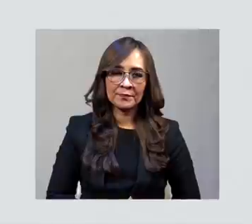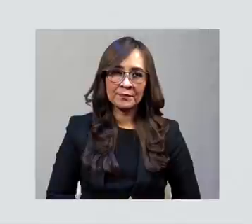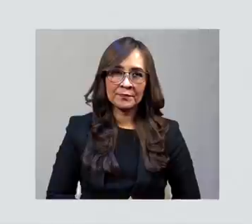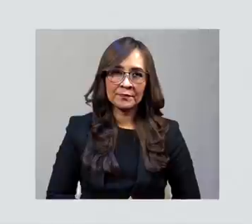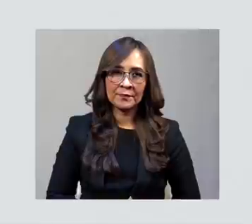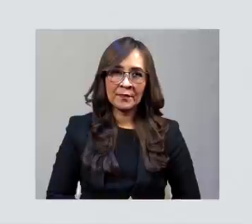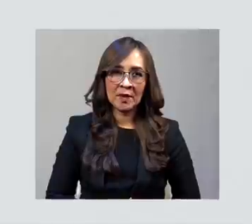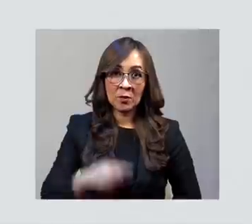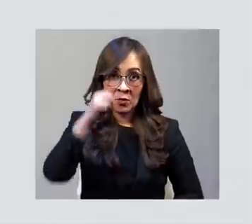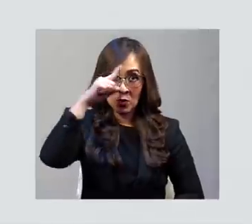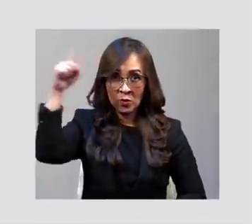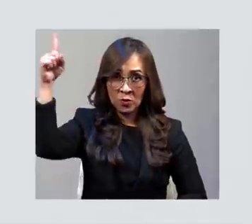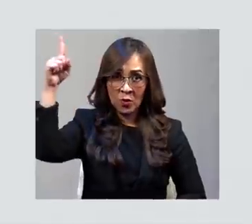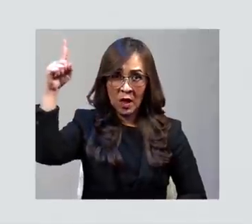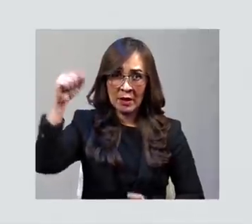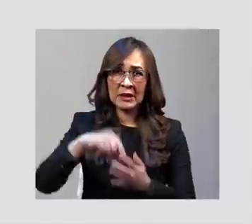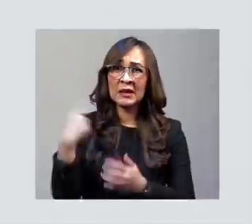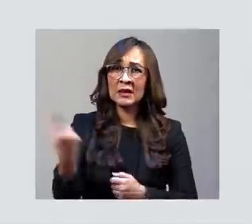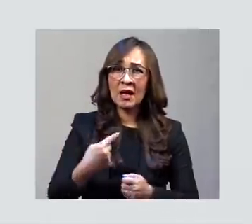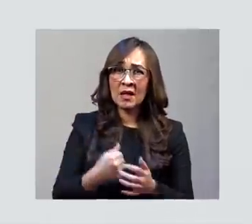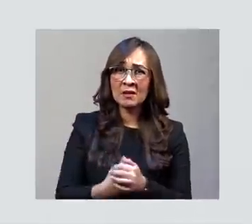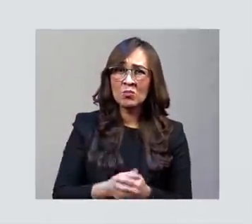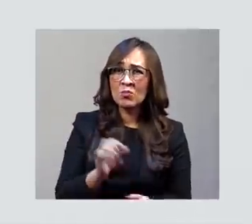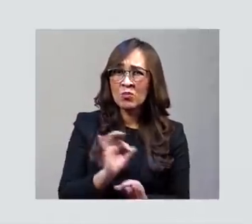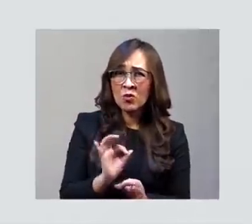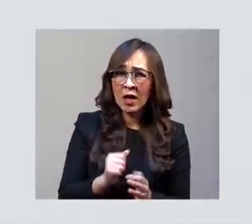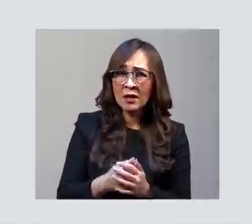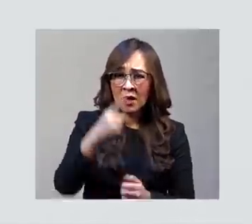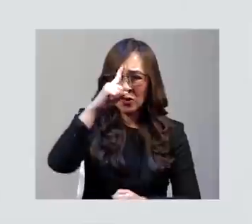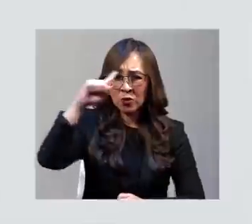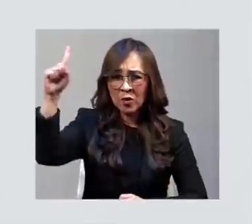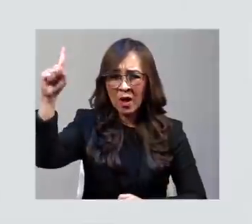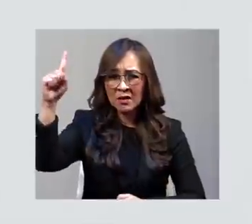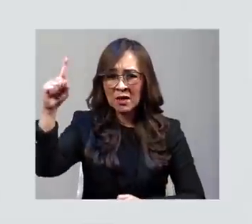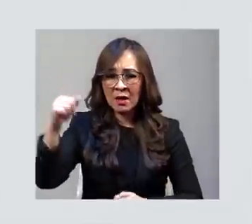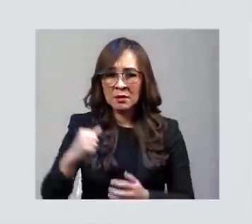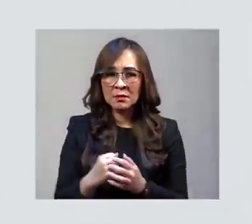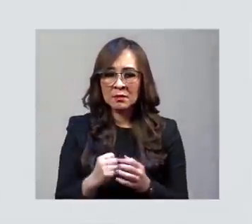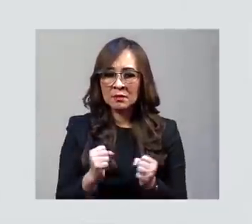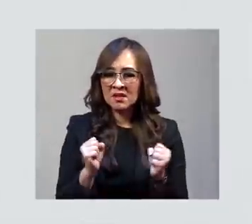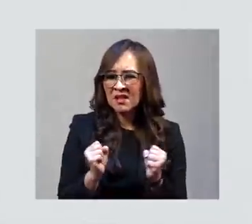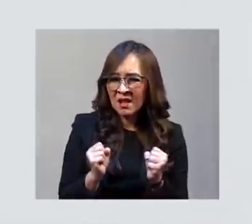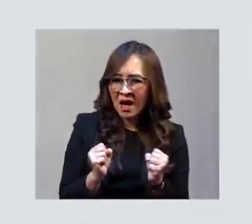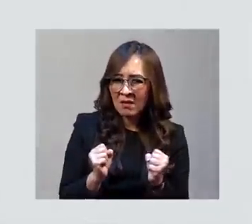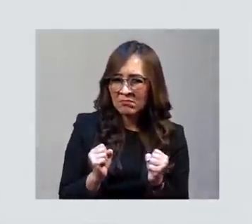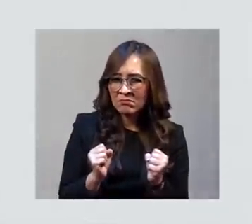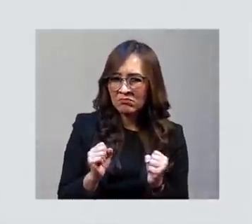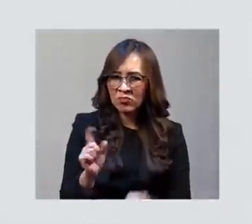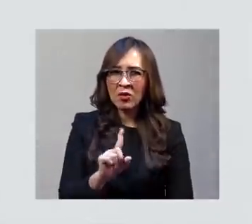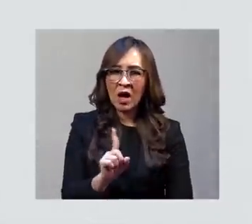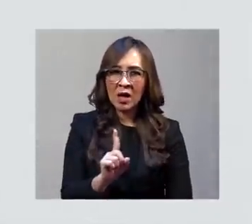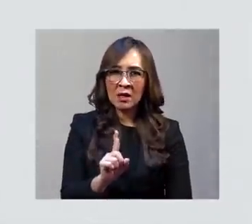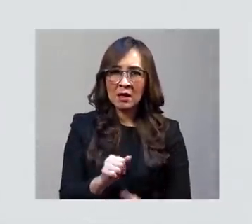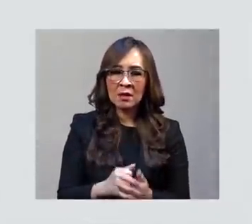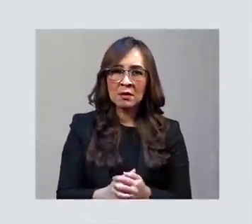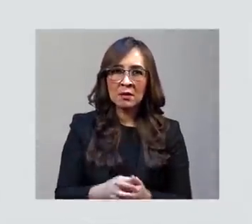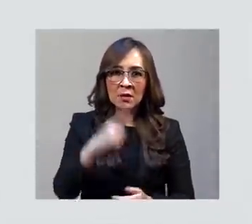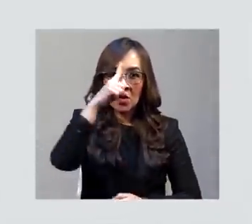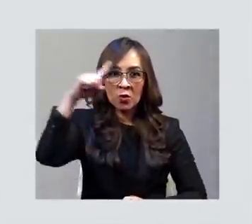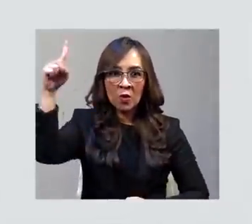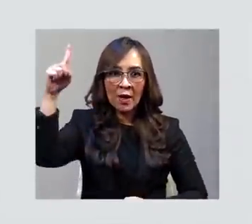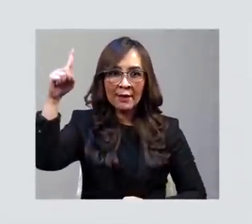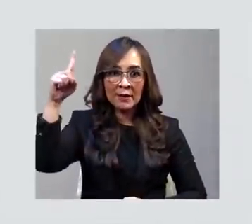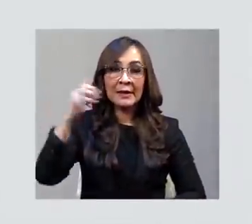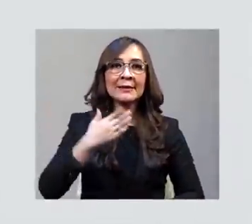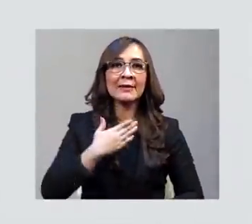My God is not a stagnant God. Allah saya bukan Allah yang diam. Allah saya bukan Allah yang pasif. Allah saya bukan Allah yang mogok. Tapi Allah